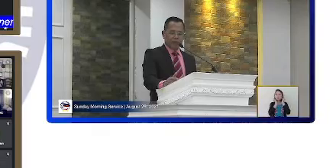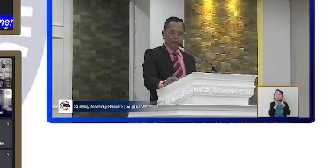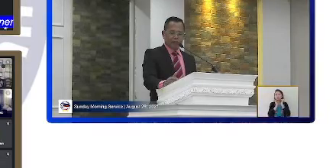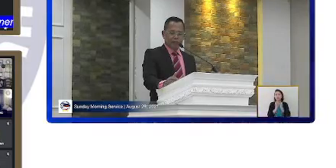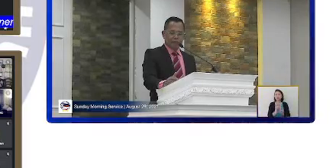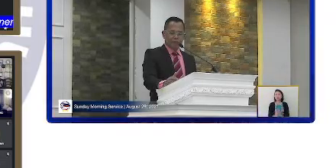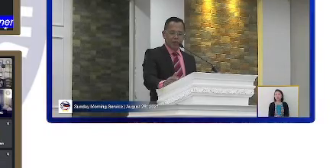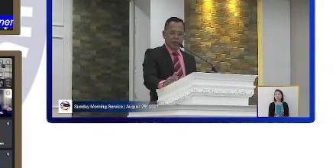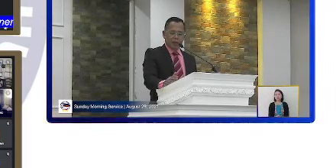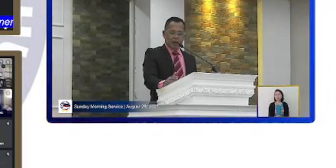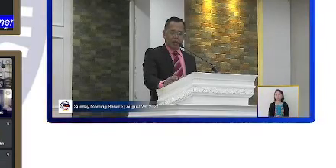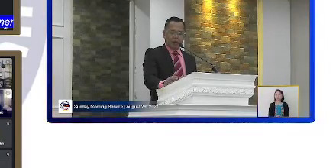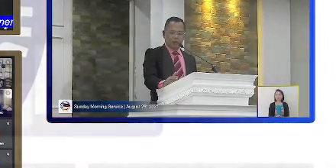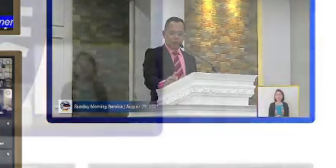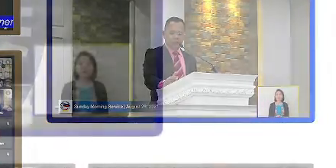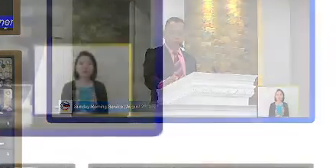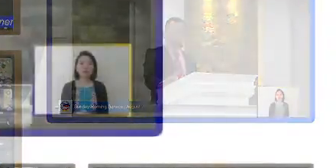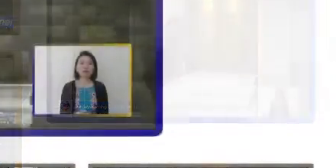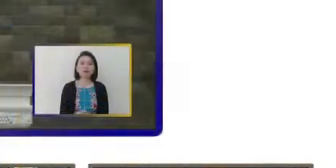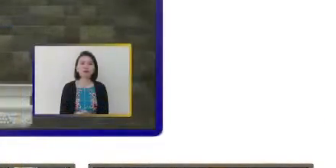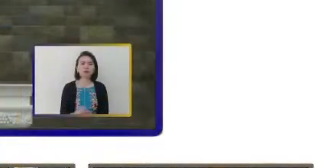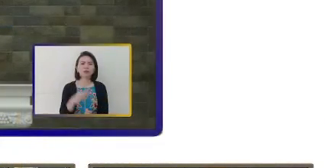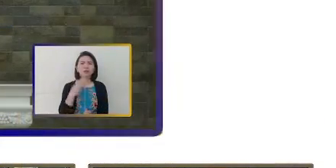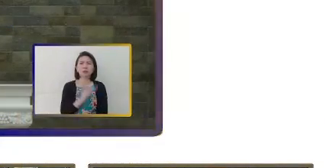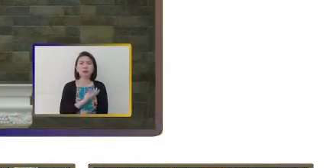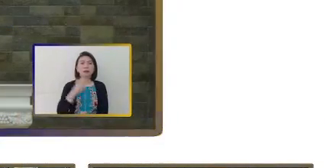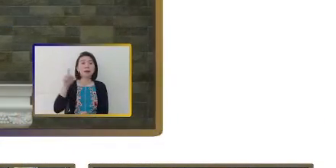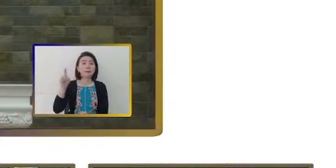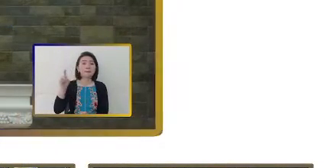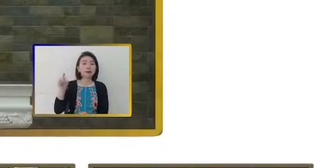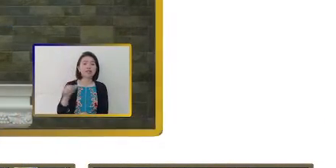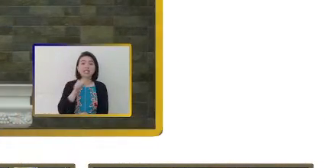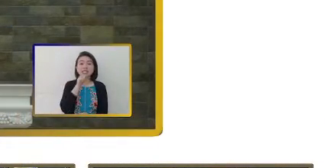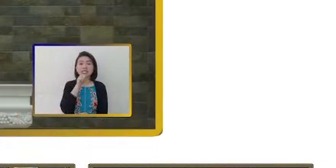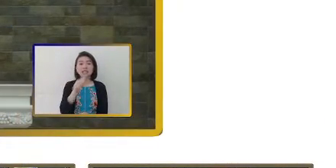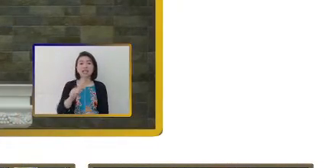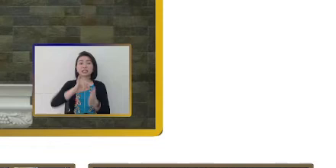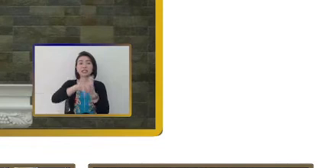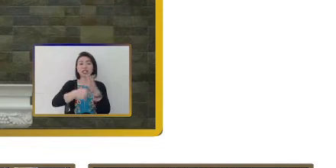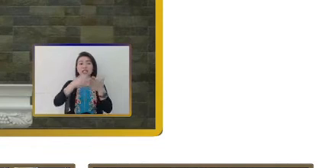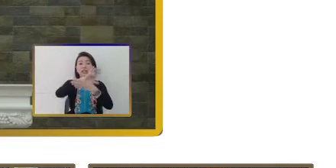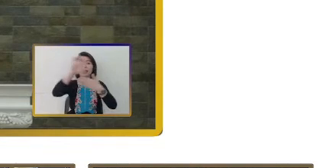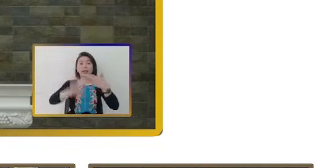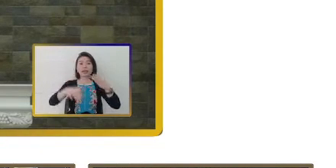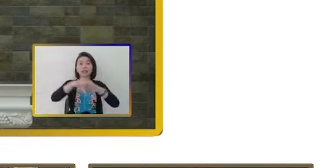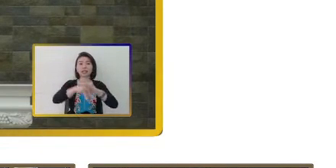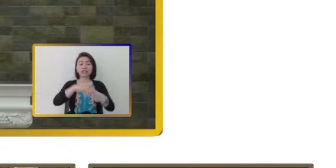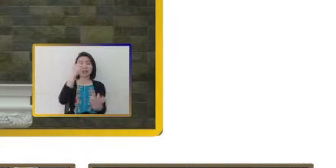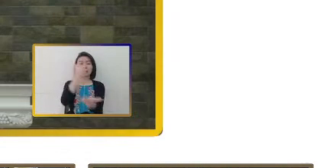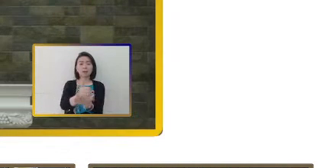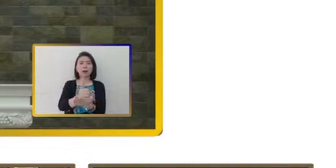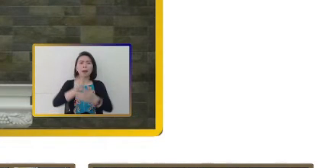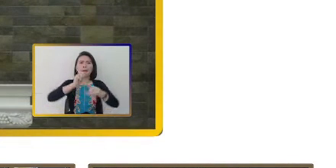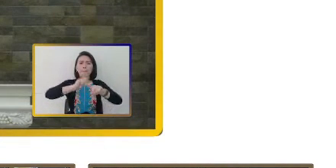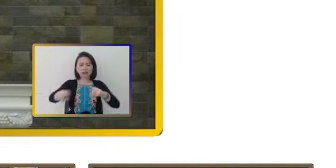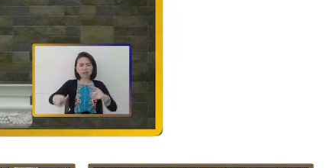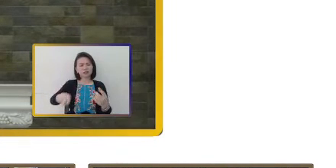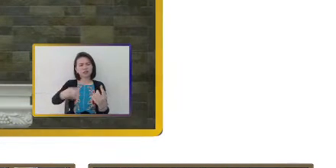Mga kapatid, wag lamang ho tayo ngayon magwakas sa amen, kundi siya sa atin po natin ang ating